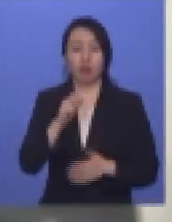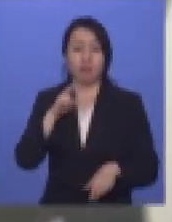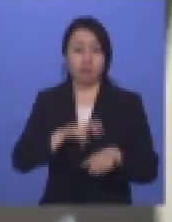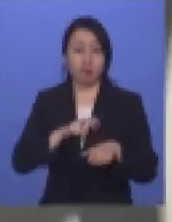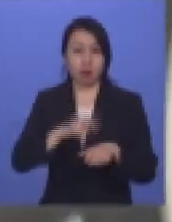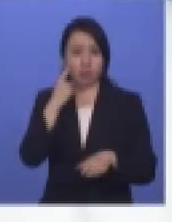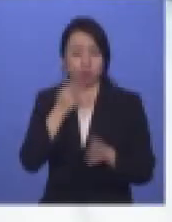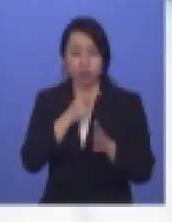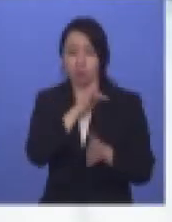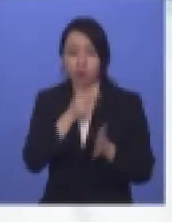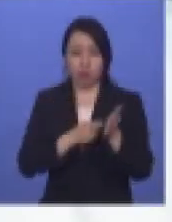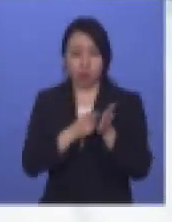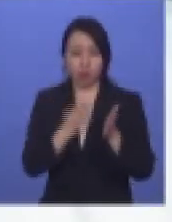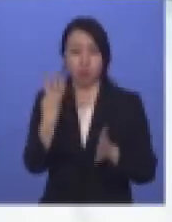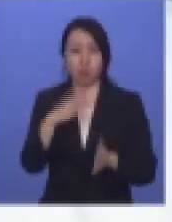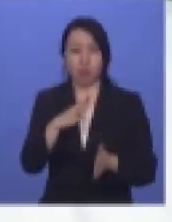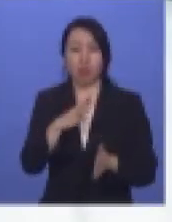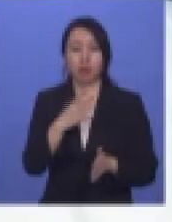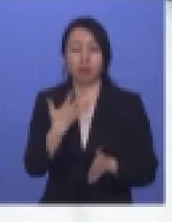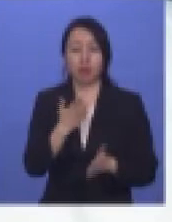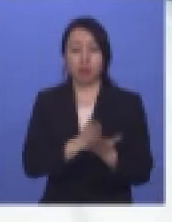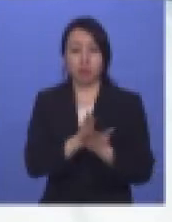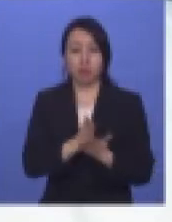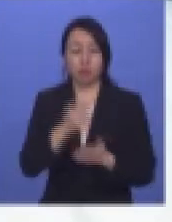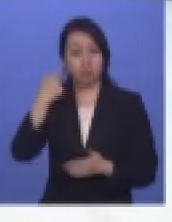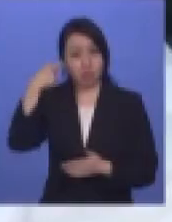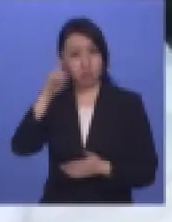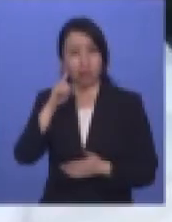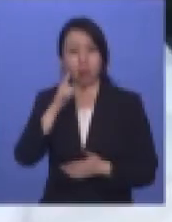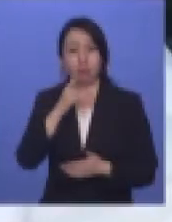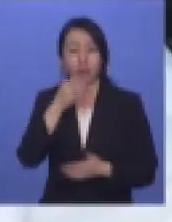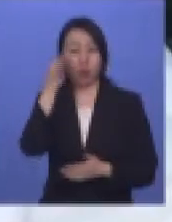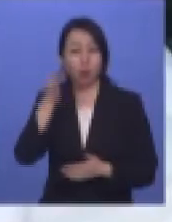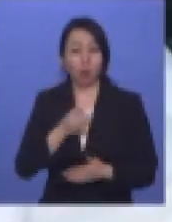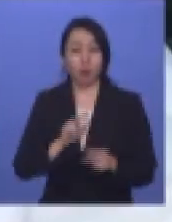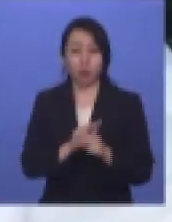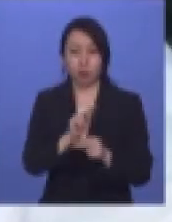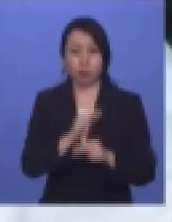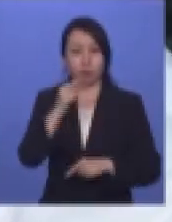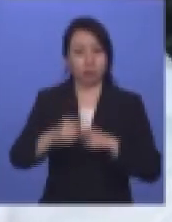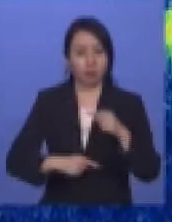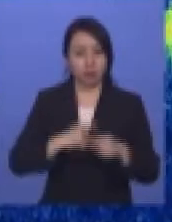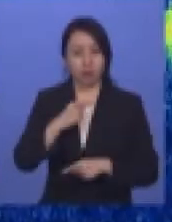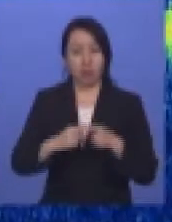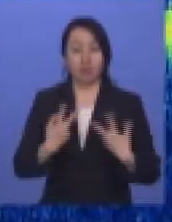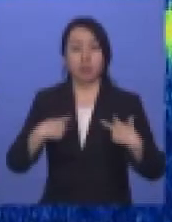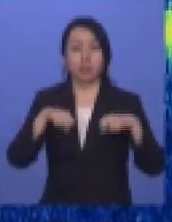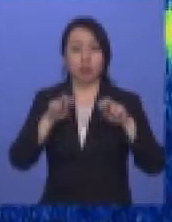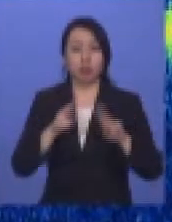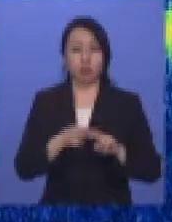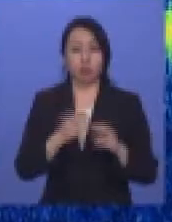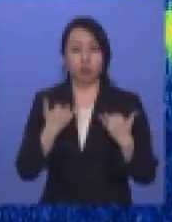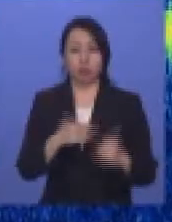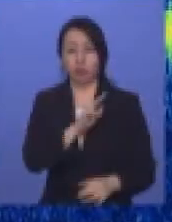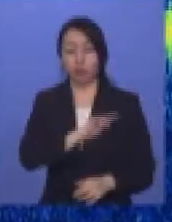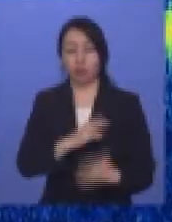и микрохирург с 45-летним стажем. Знания и опыт Любовь Павловна передала своим преемникам, специалистам, которые сегодня трудятся